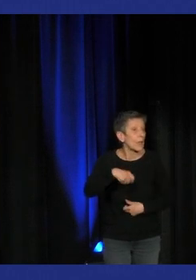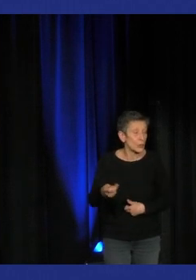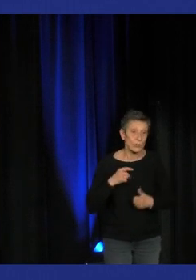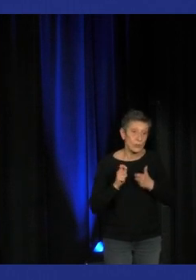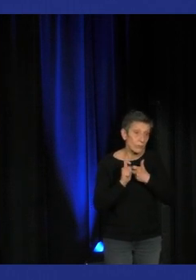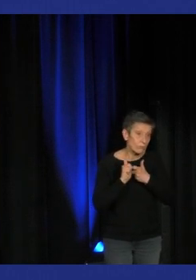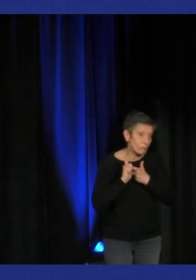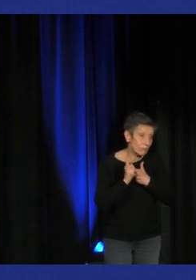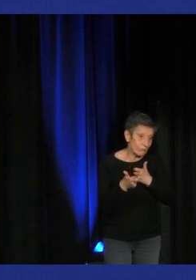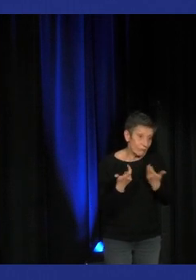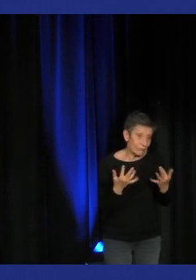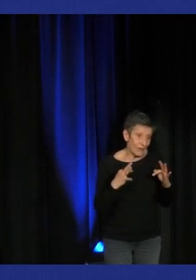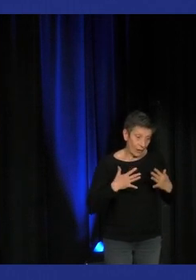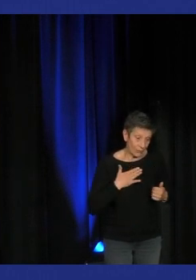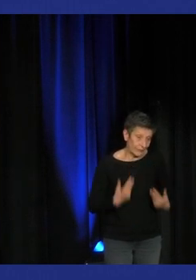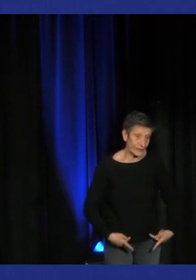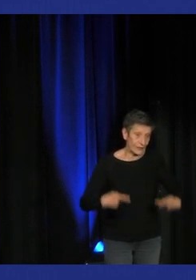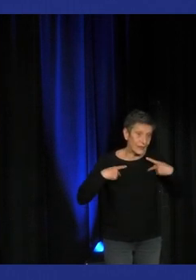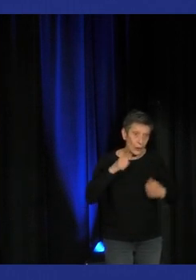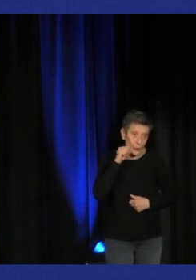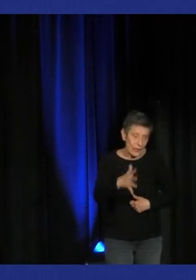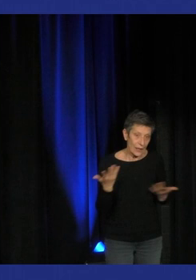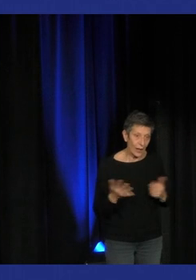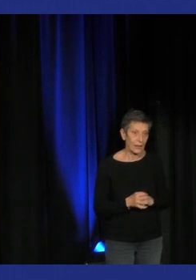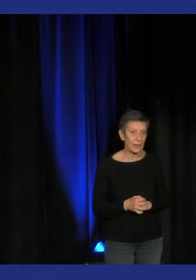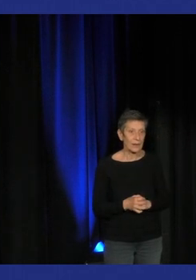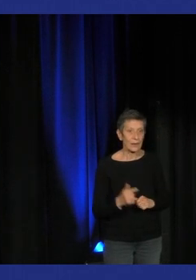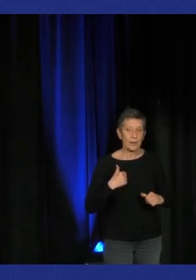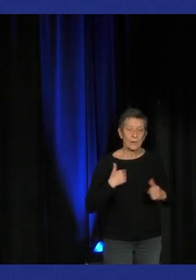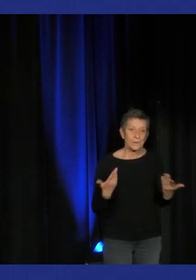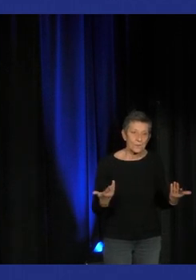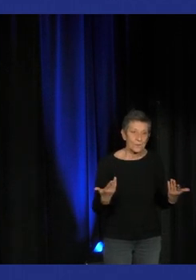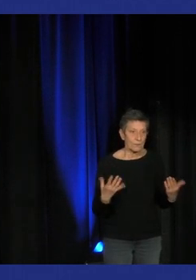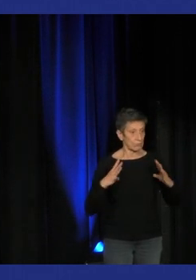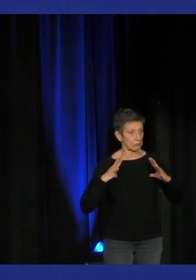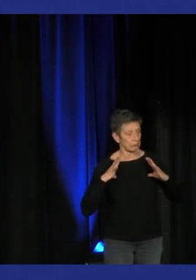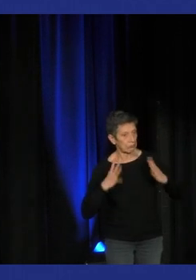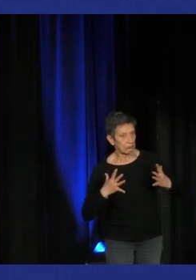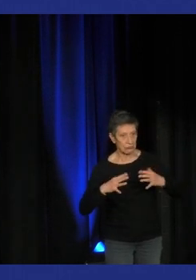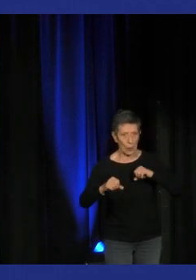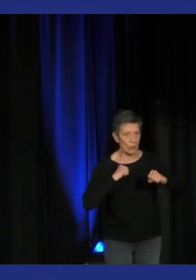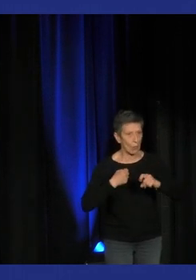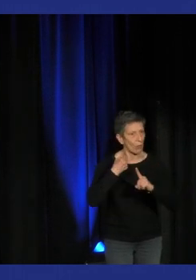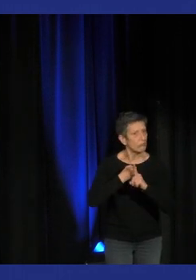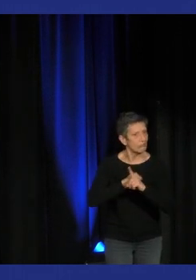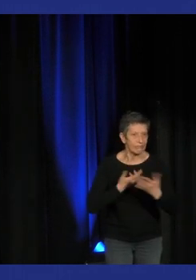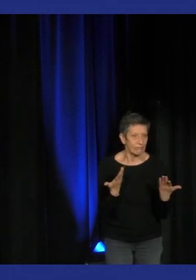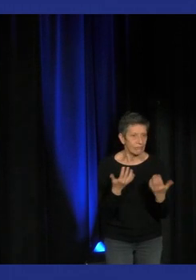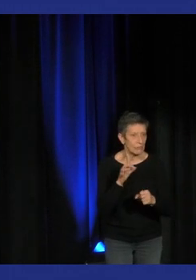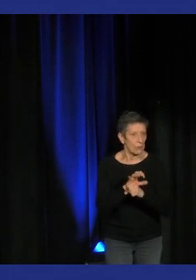forcément un impact sur toute ma vie quotidienne. Je suis très engagée dans les mouvements anti-validistes.